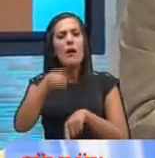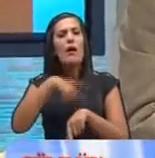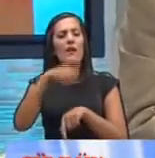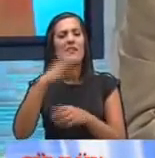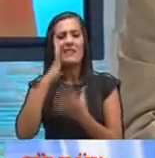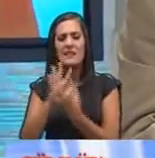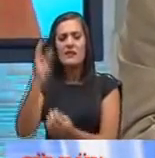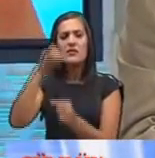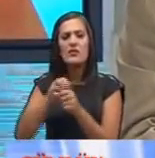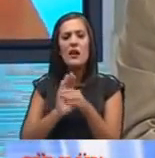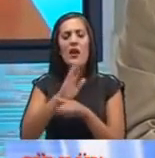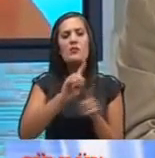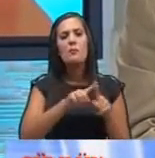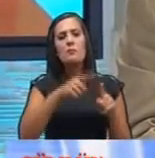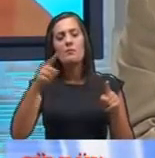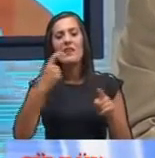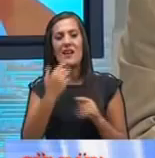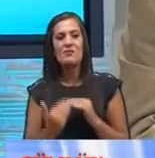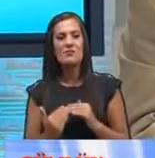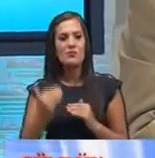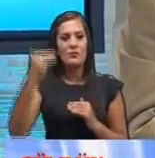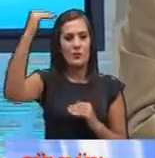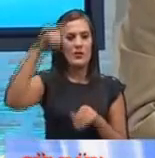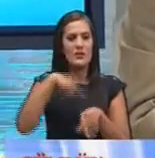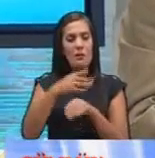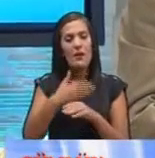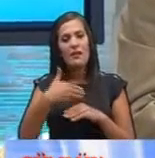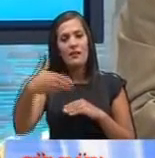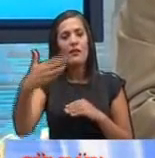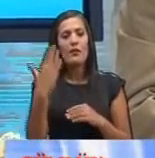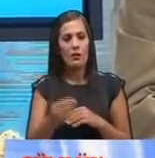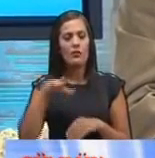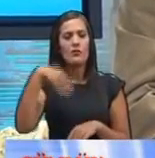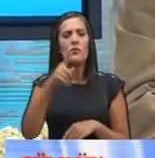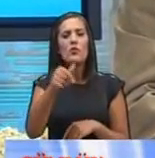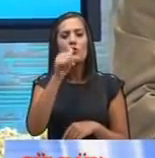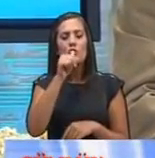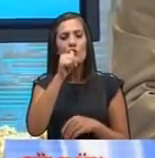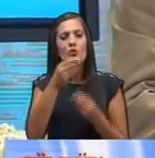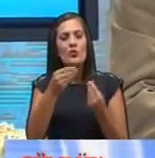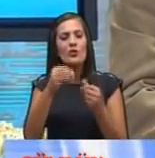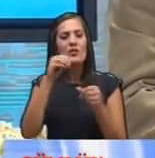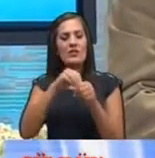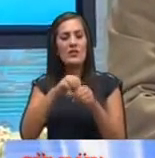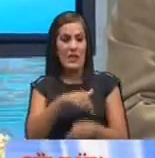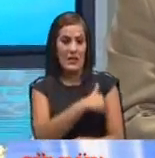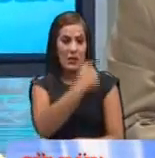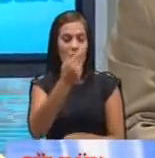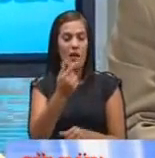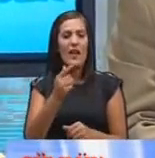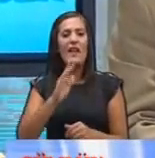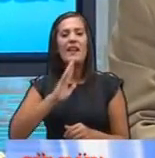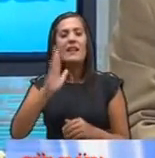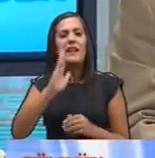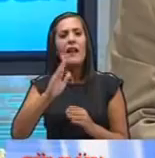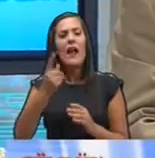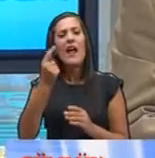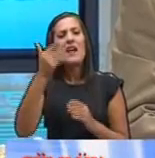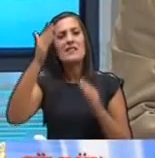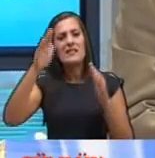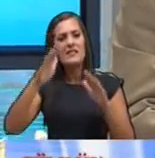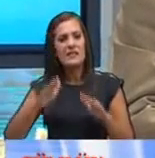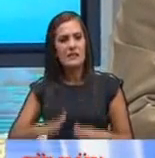kişinin yaşam boyunca, yaş ilerledikçe, zaman ilerledikçe bu su şeyi oranı giderek azalır. Azalır. Yani bir